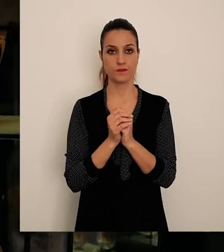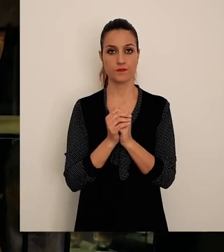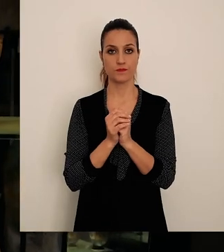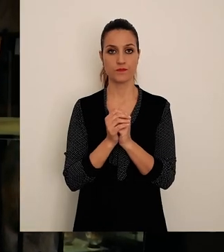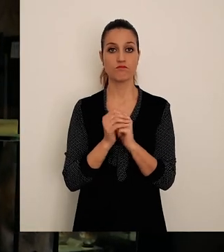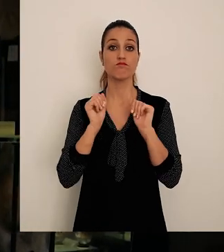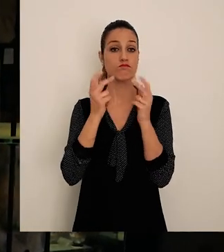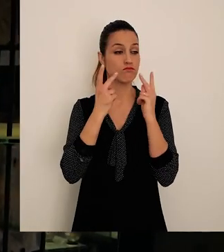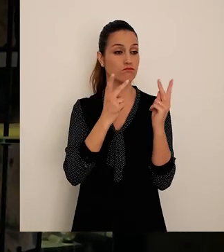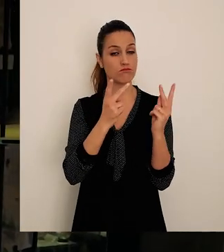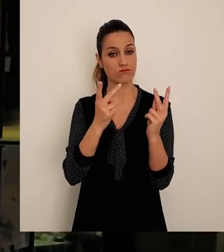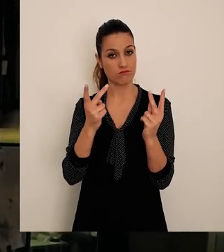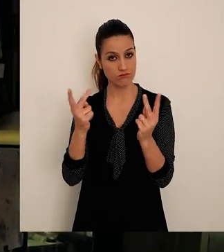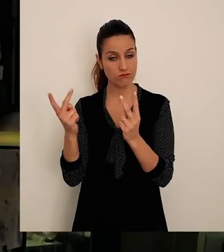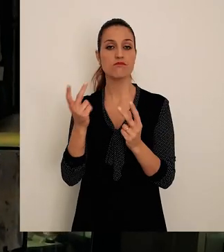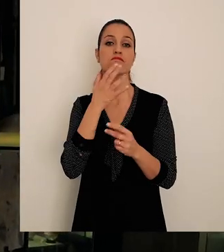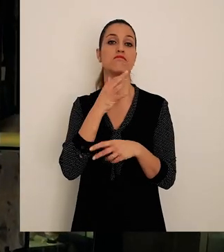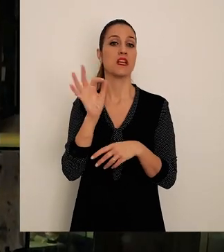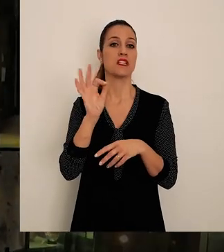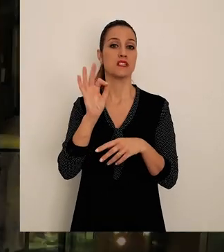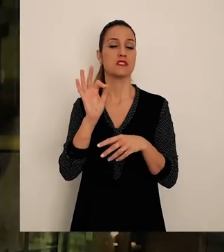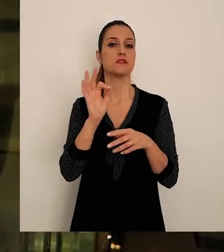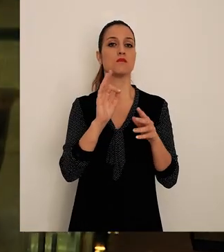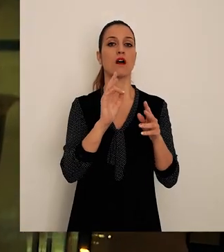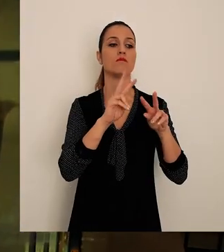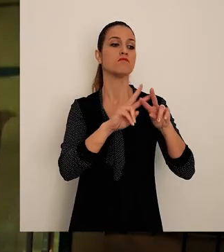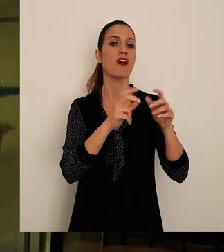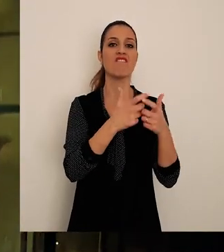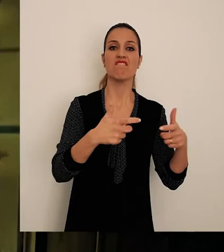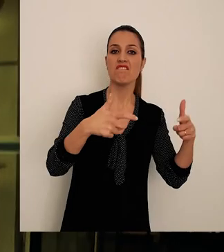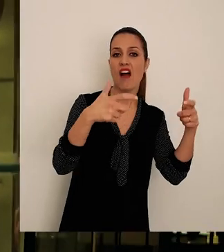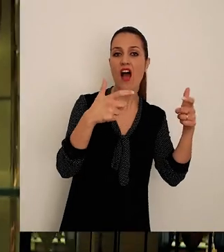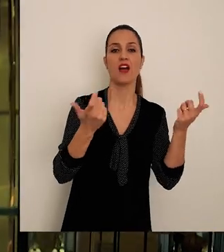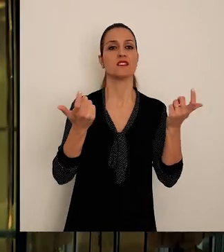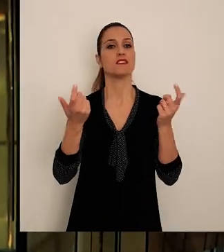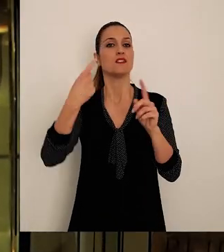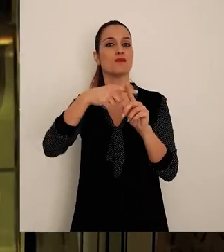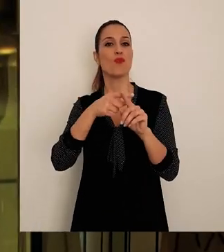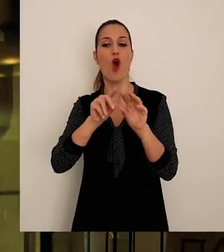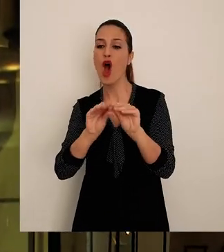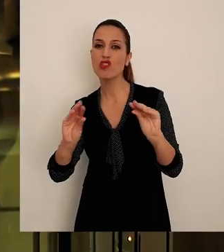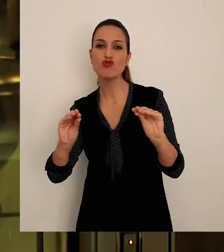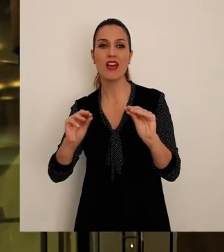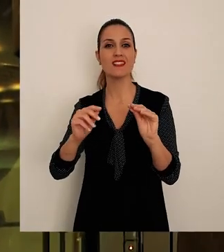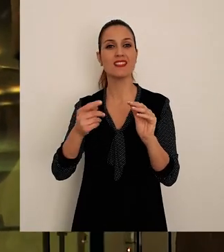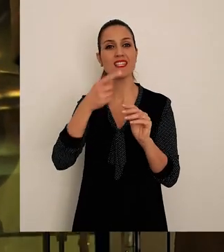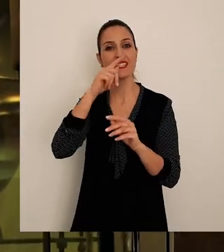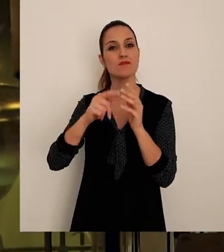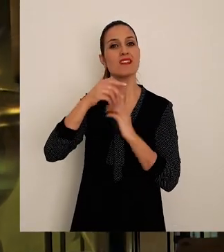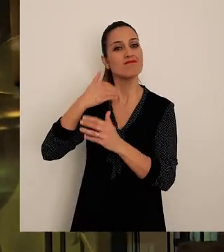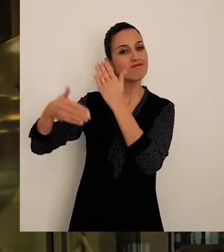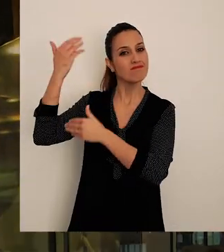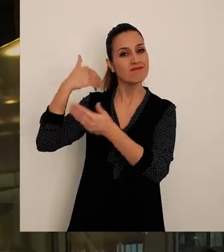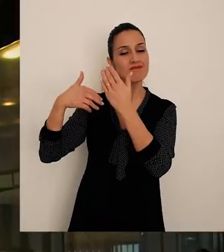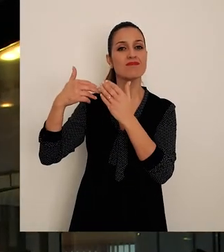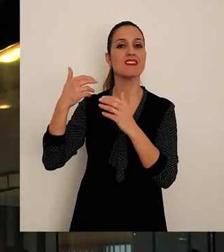Si può quindi ammirare una straordinaria collezione di vasi e manufatti risalenti al periodo ellenico, molti dei quali raffigurano scene